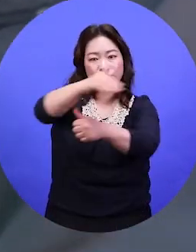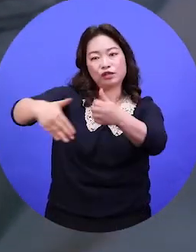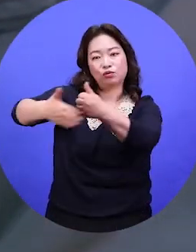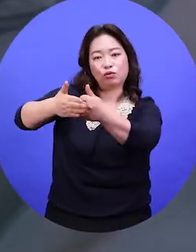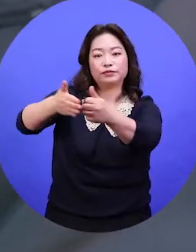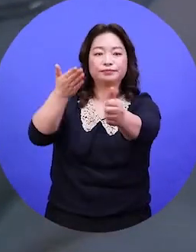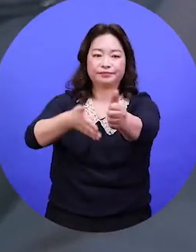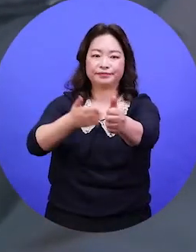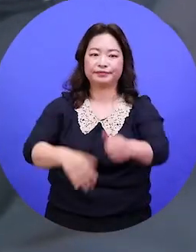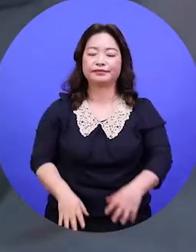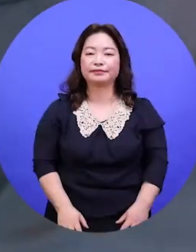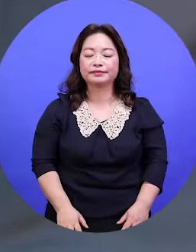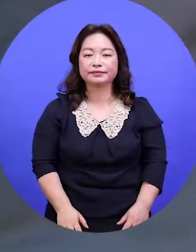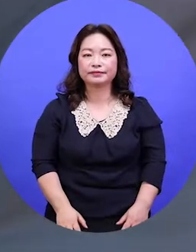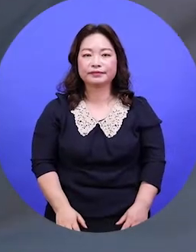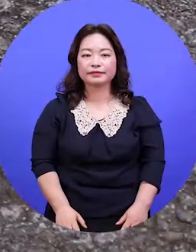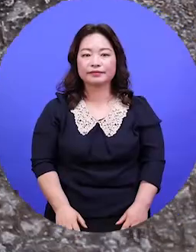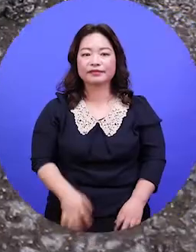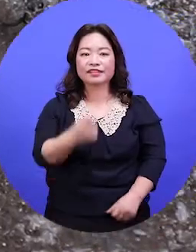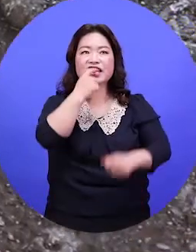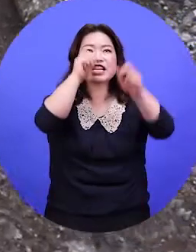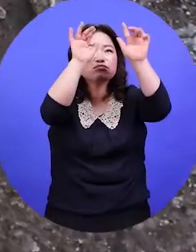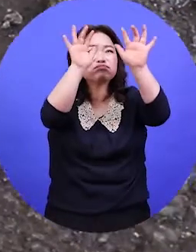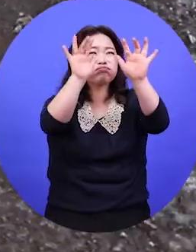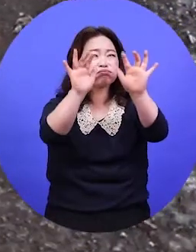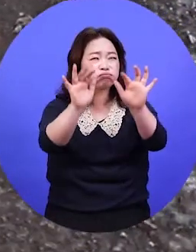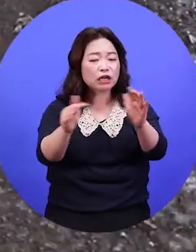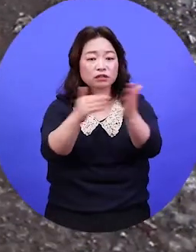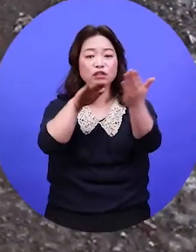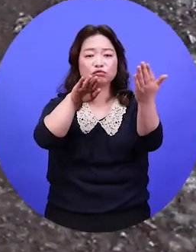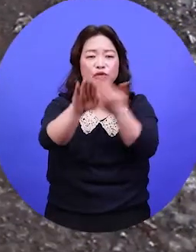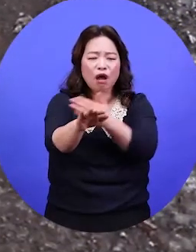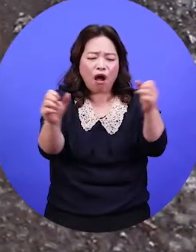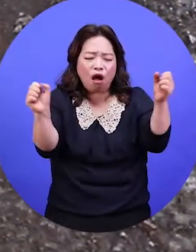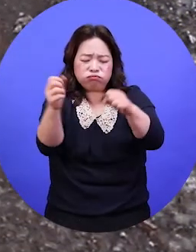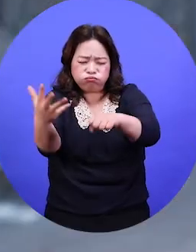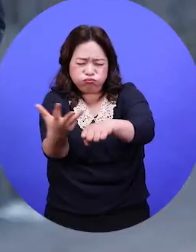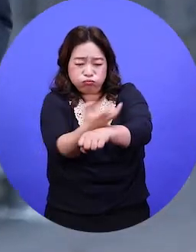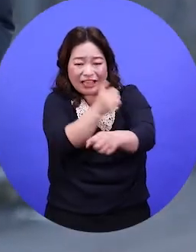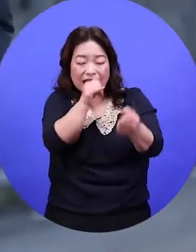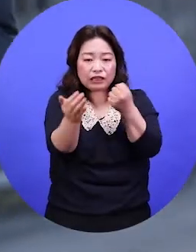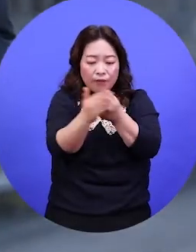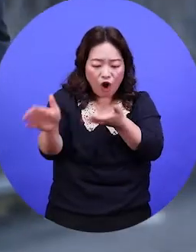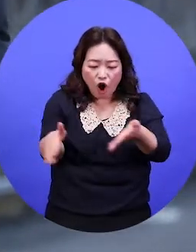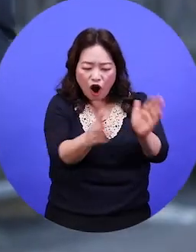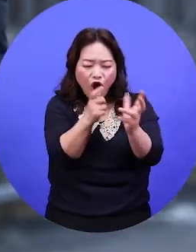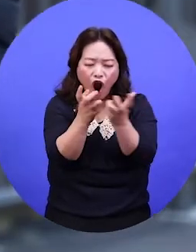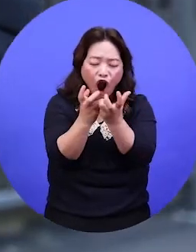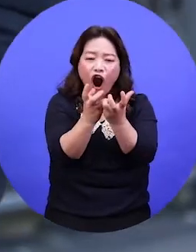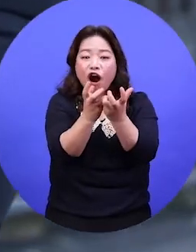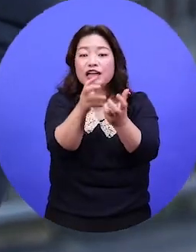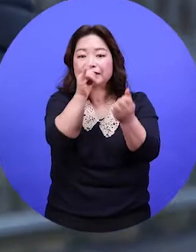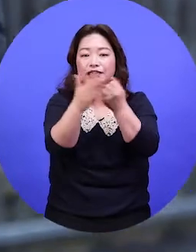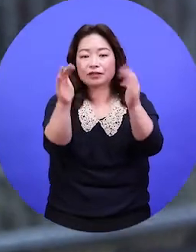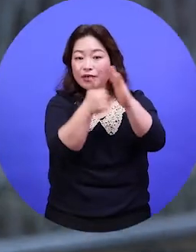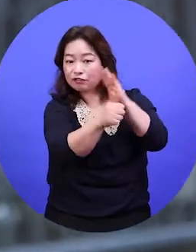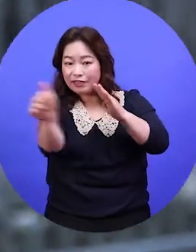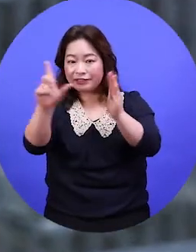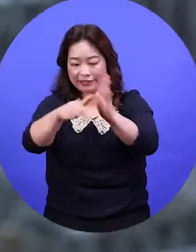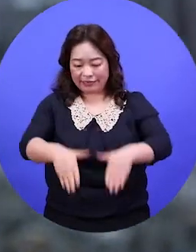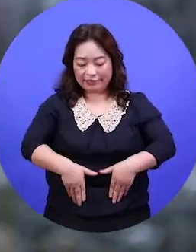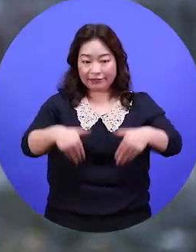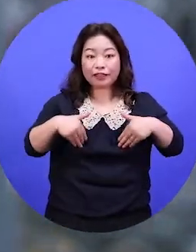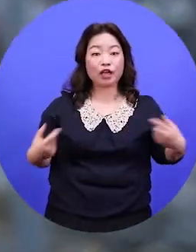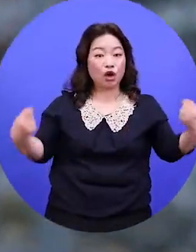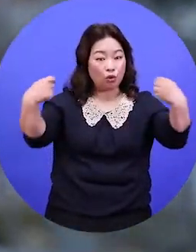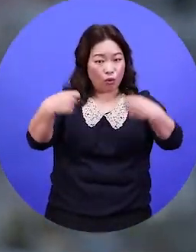주변에 도움을 요청합니다. 그리고 대설 후엔 한파가 이어져 빙판이 생길 수 있으니 외출 시 따뜻하게